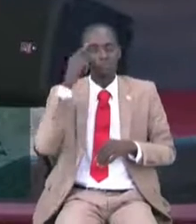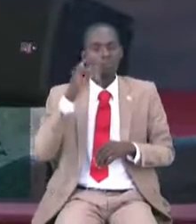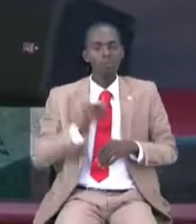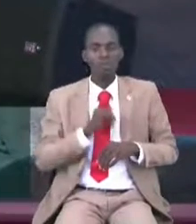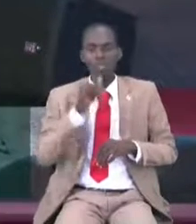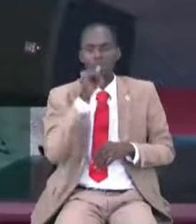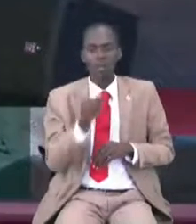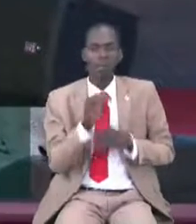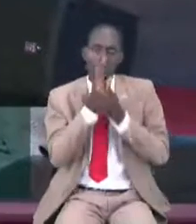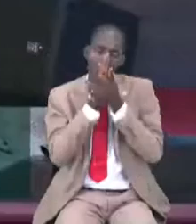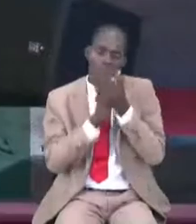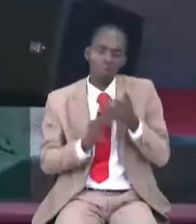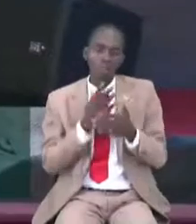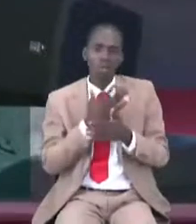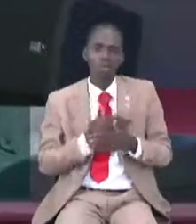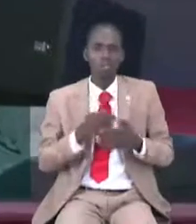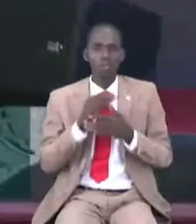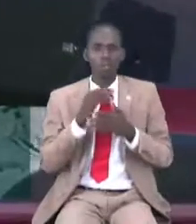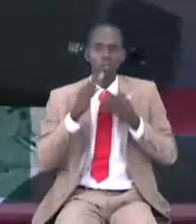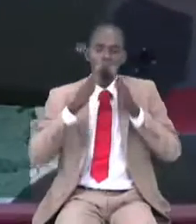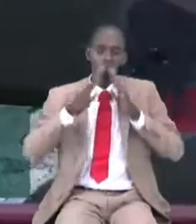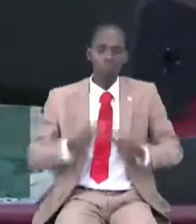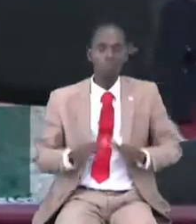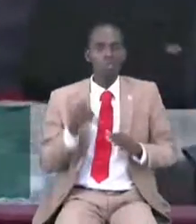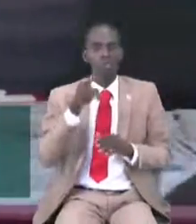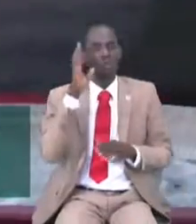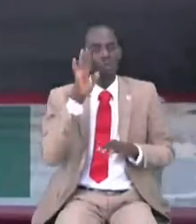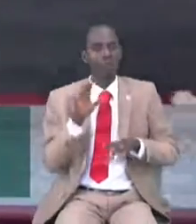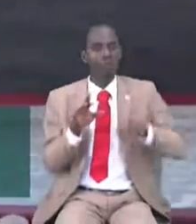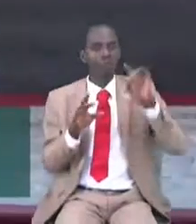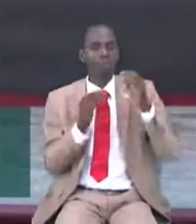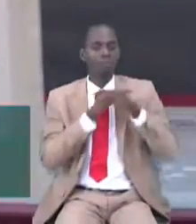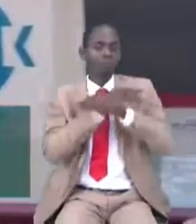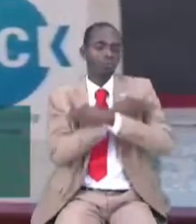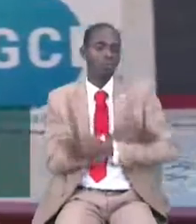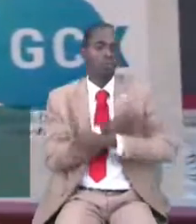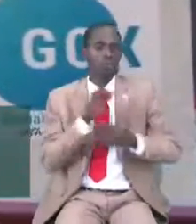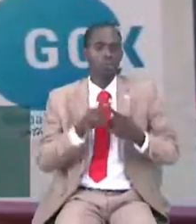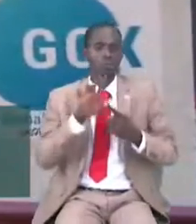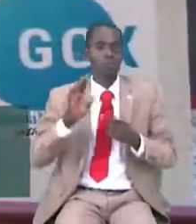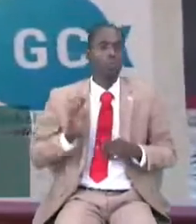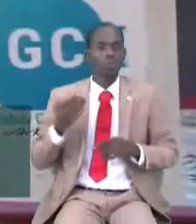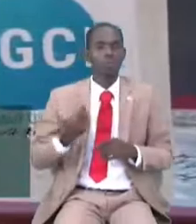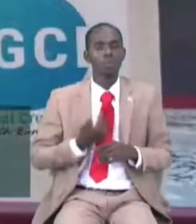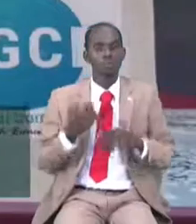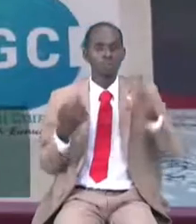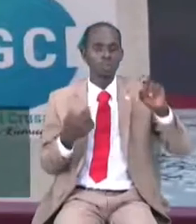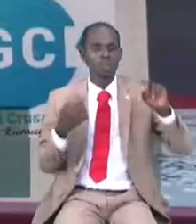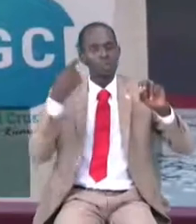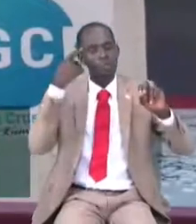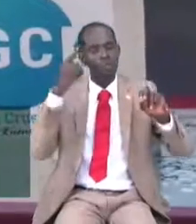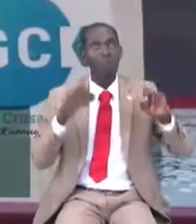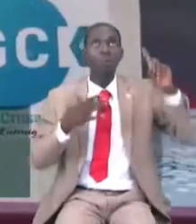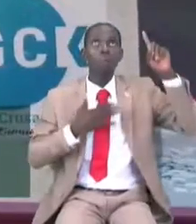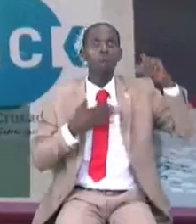vos âmes. 30. Car mon joug est doux et mon fardeau léger. Et